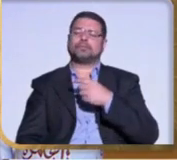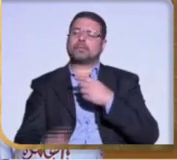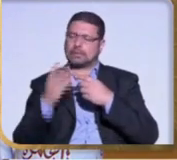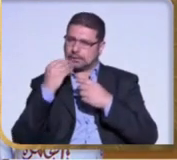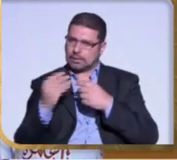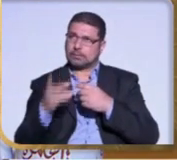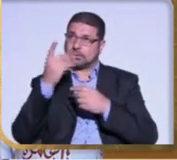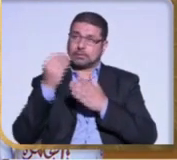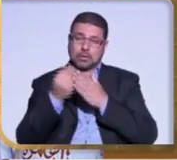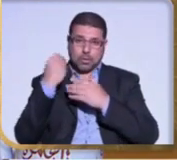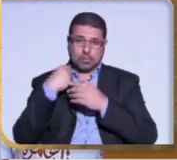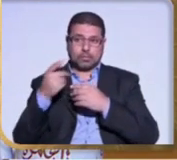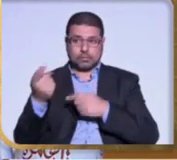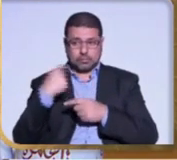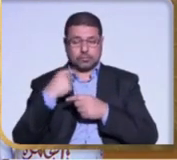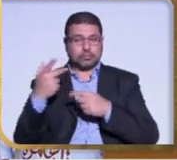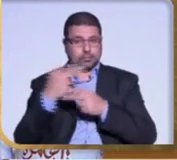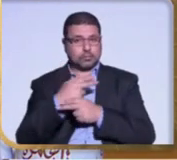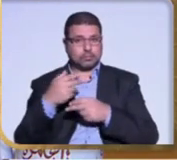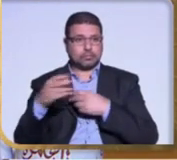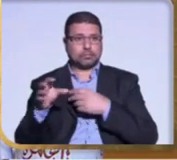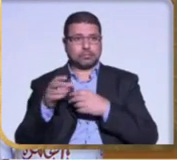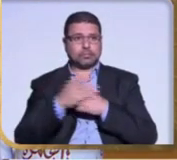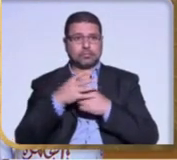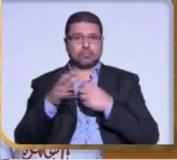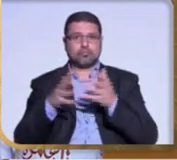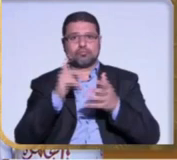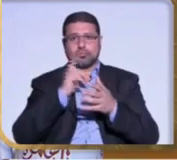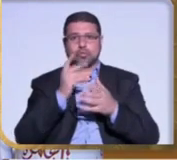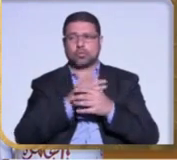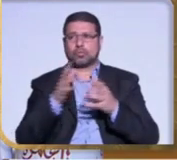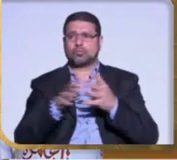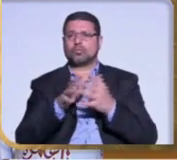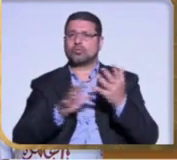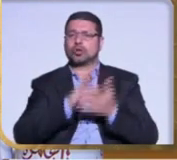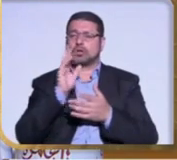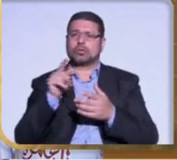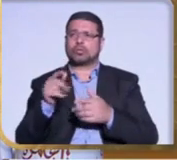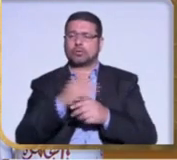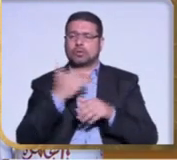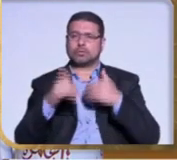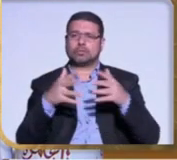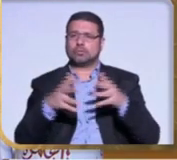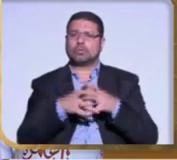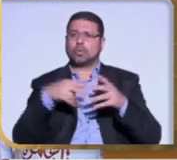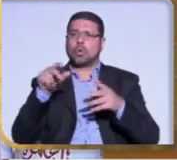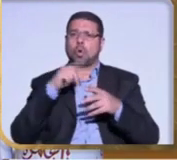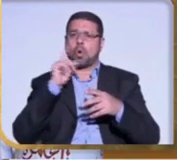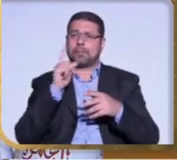وبتصليه وهو قطعك، هما قطعوكي قطعوكي ومش راضين يكلموك وبيعملوا مشاكل وأفسدوا ما بينك وما بين